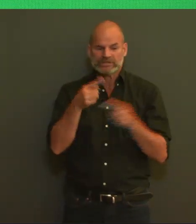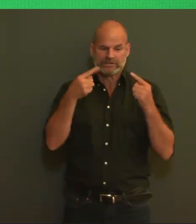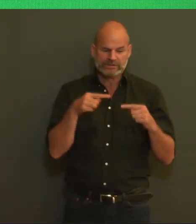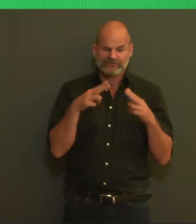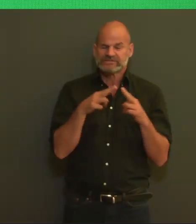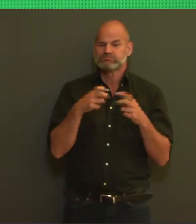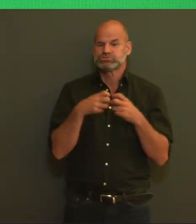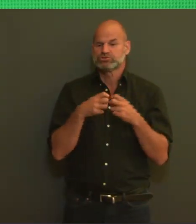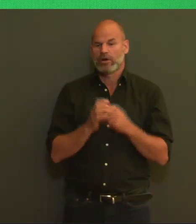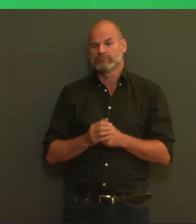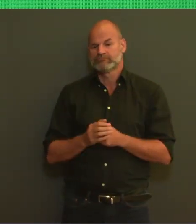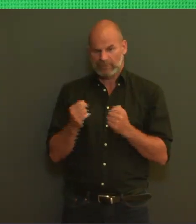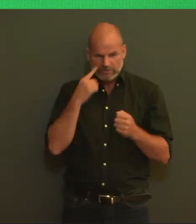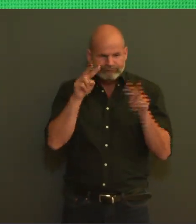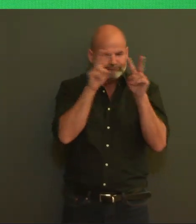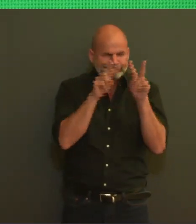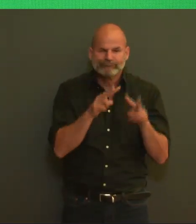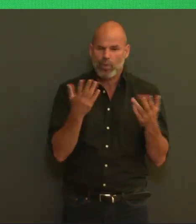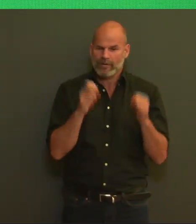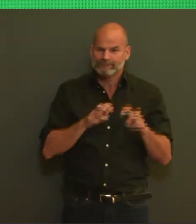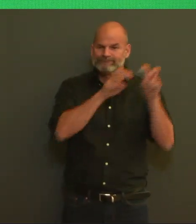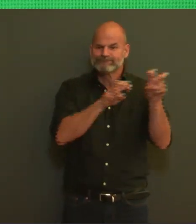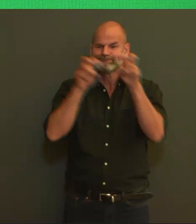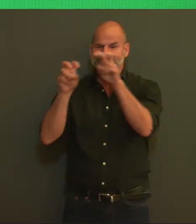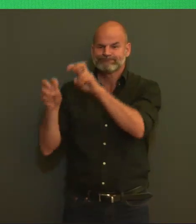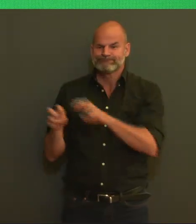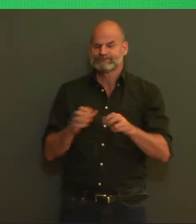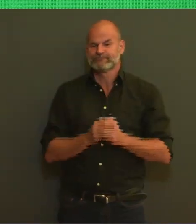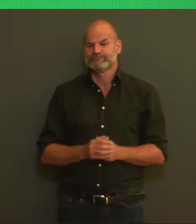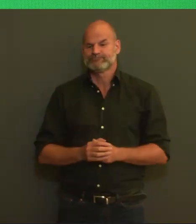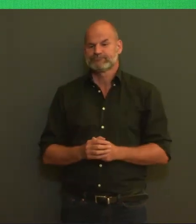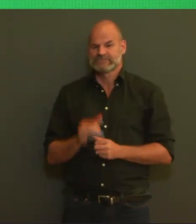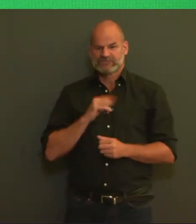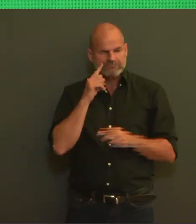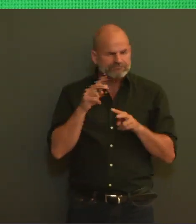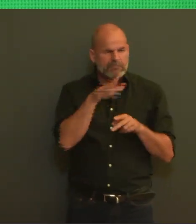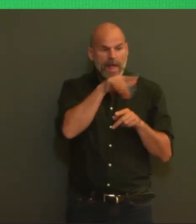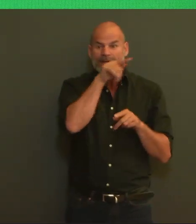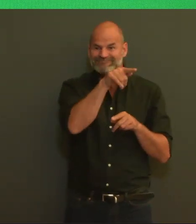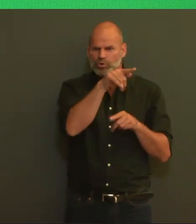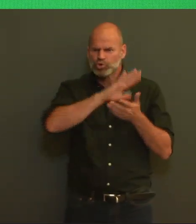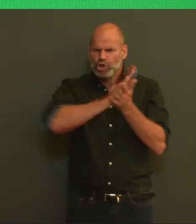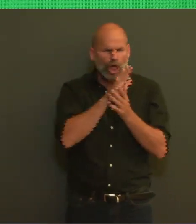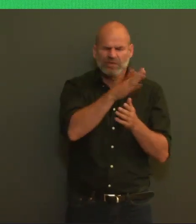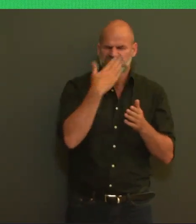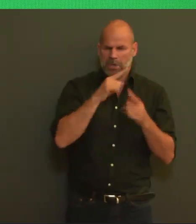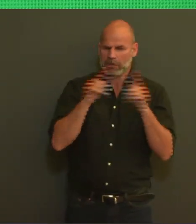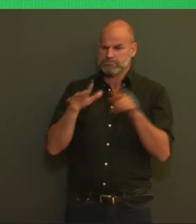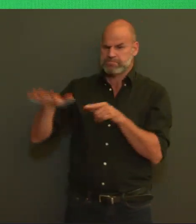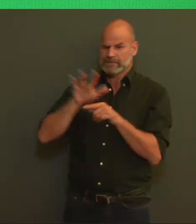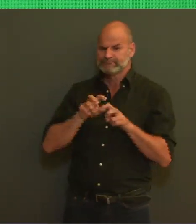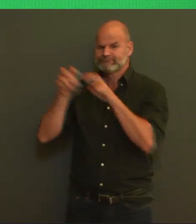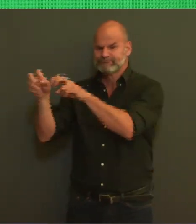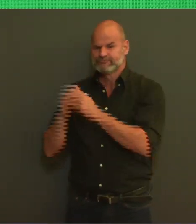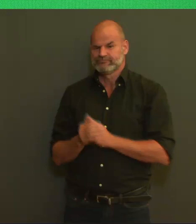om drukke, voor de hand liggende plaatsen te vermijden. Bijeenkomsten van veel mensen moeten we nog steeds vermijden. Het